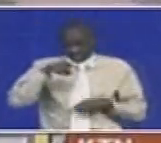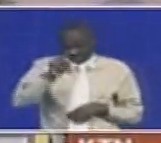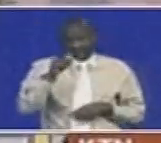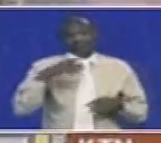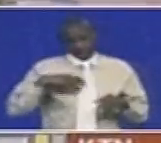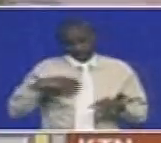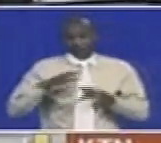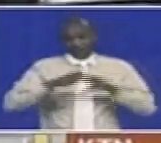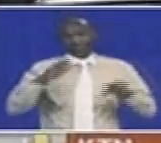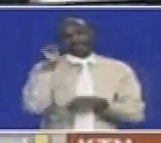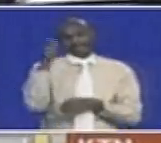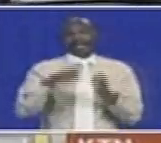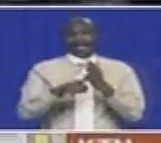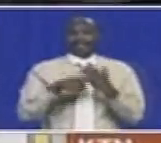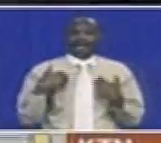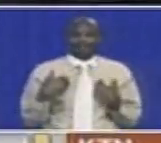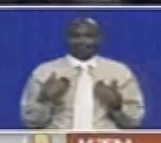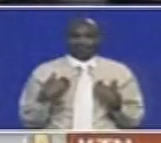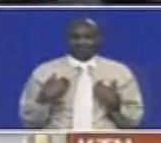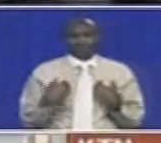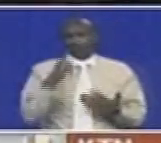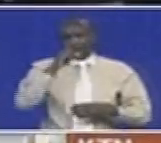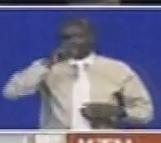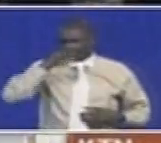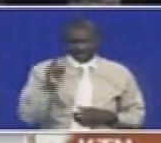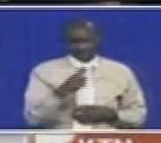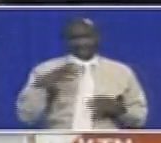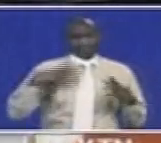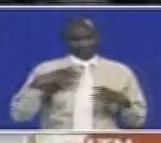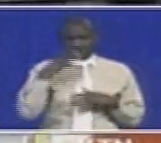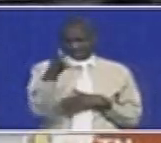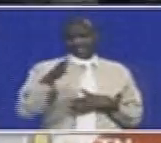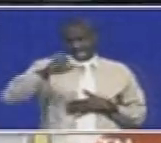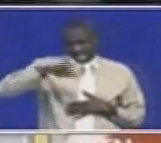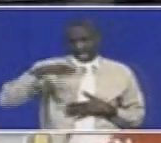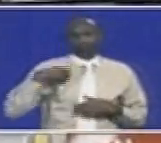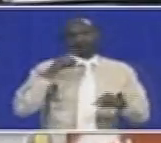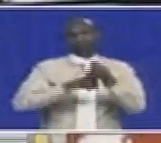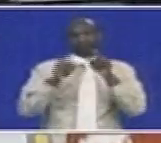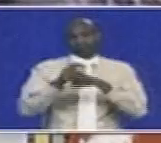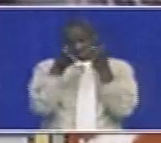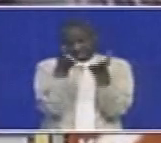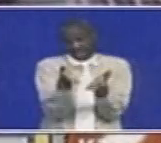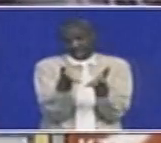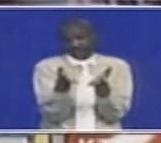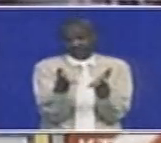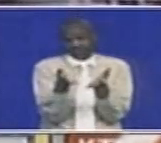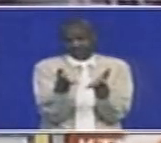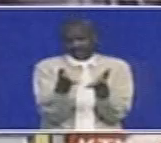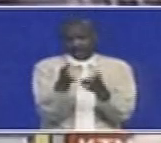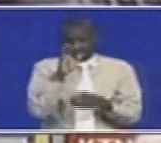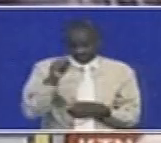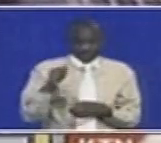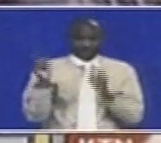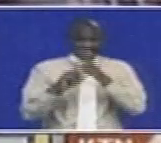na wana vitambulisho. Takriban watu 1000 mtaani humo na viunga vyake wametiwa mbaroni katika msako huo. Kwa mujibu wa waziri